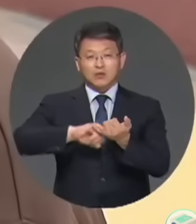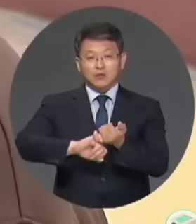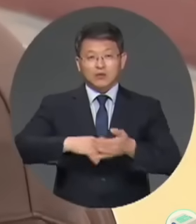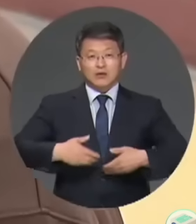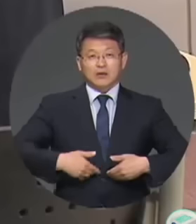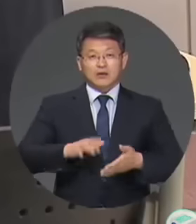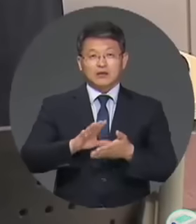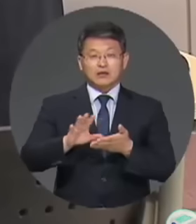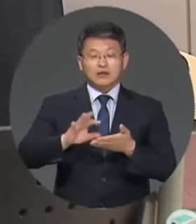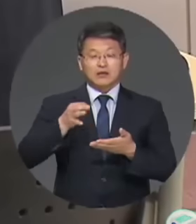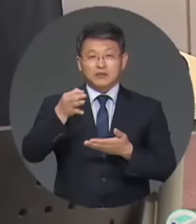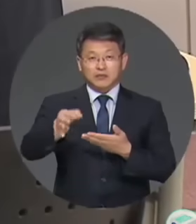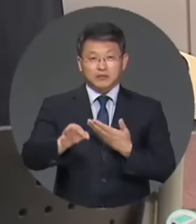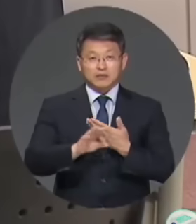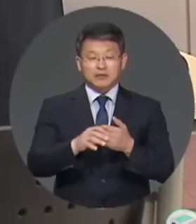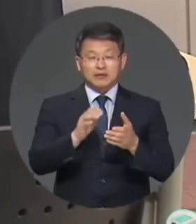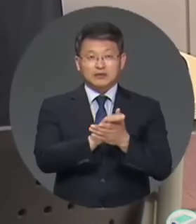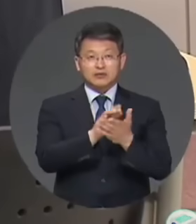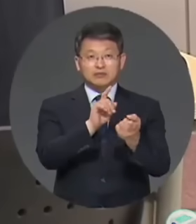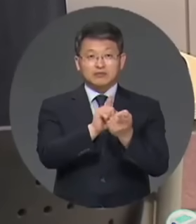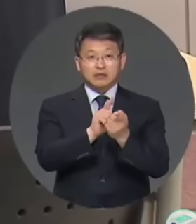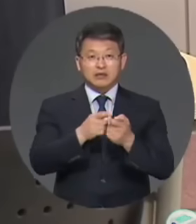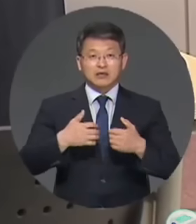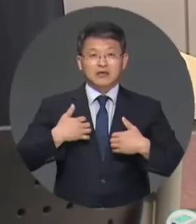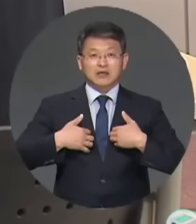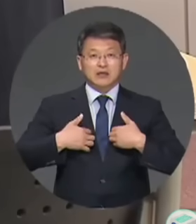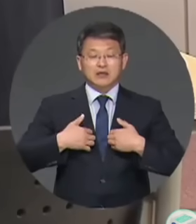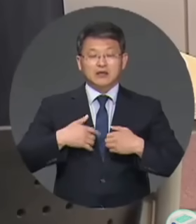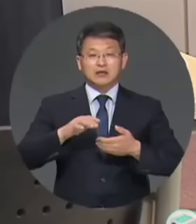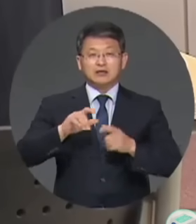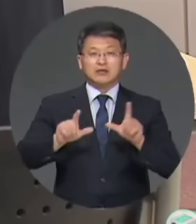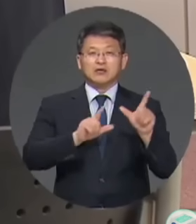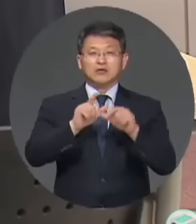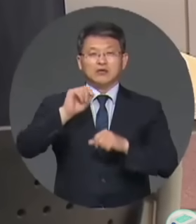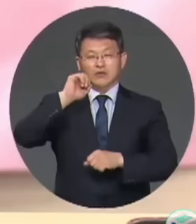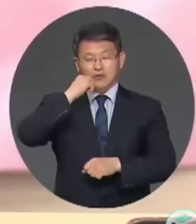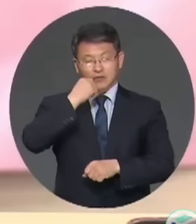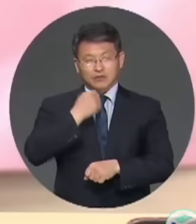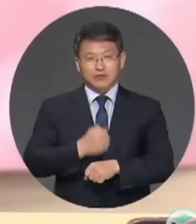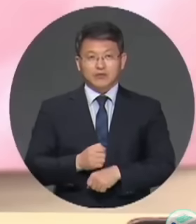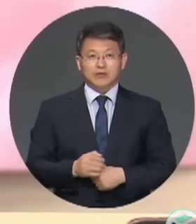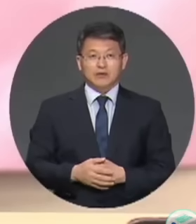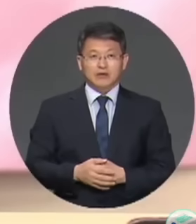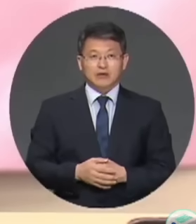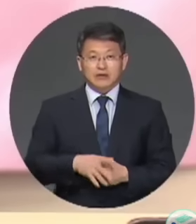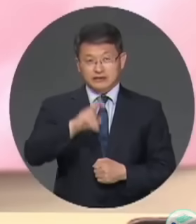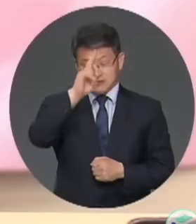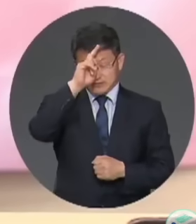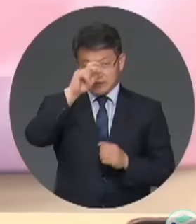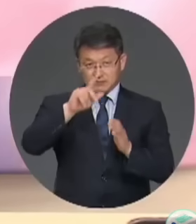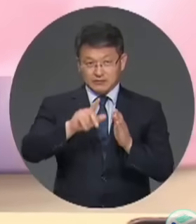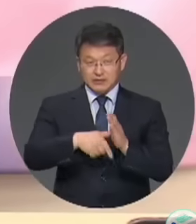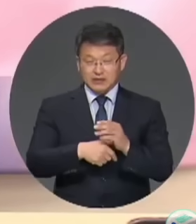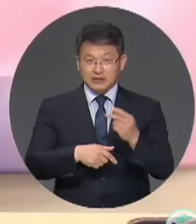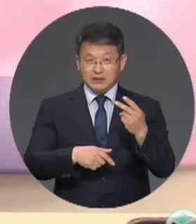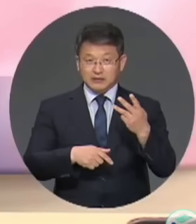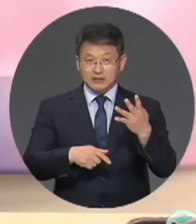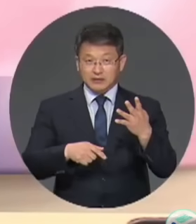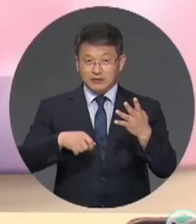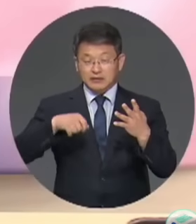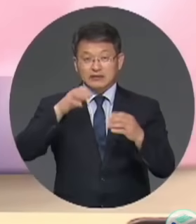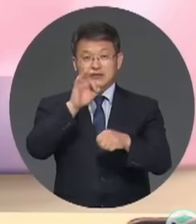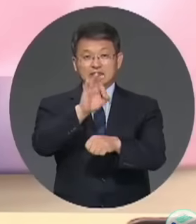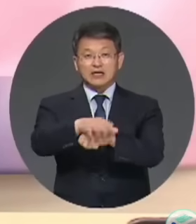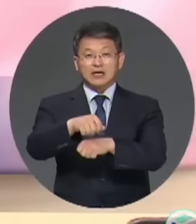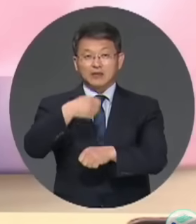나면 친구들을 만나거나 여가활동 하기도 부담입니다. 점심때 이제 한 세네 번 정도 사 먹고